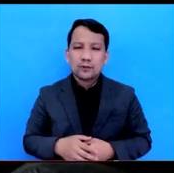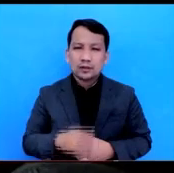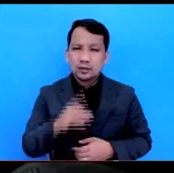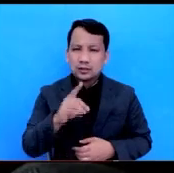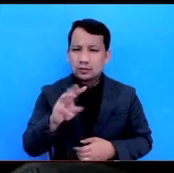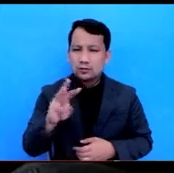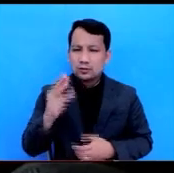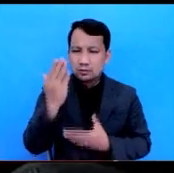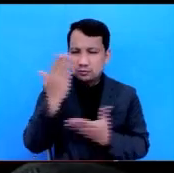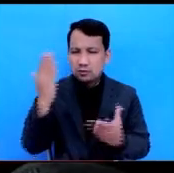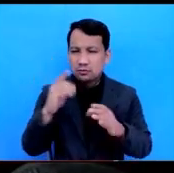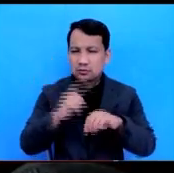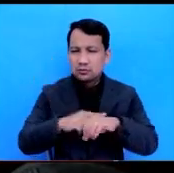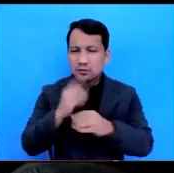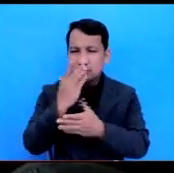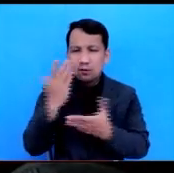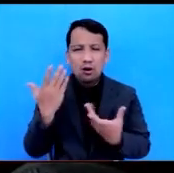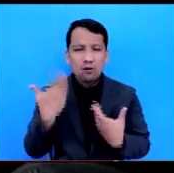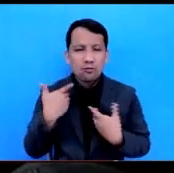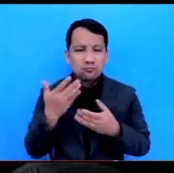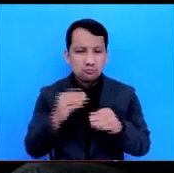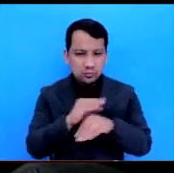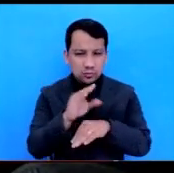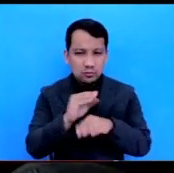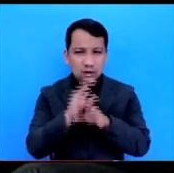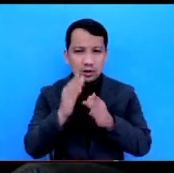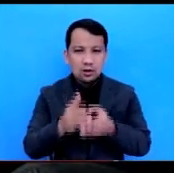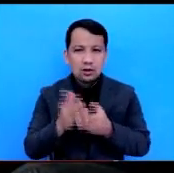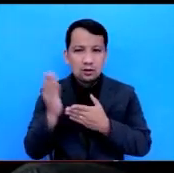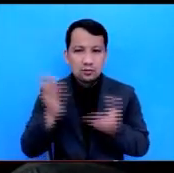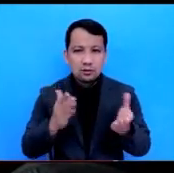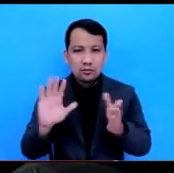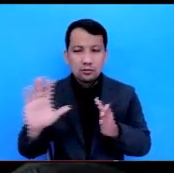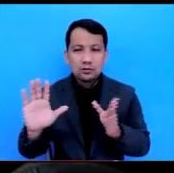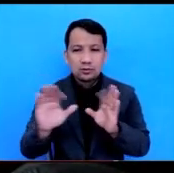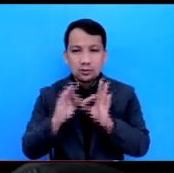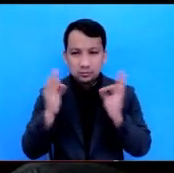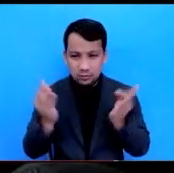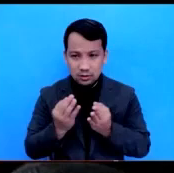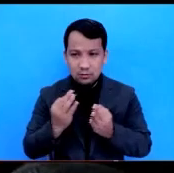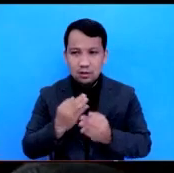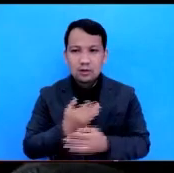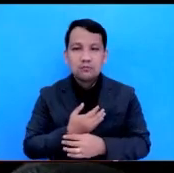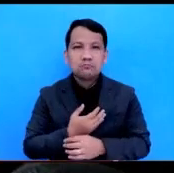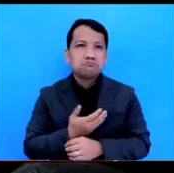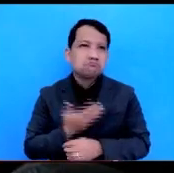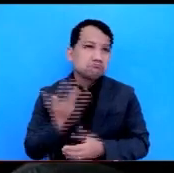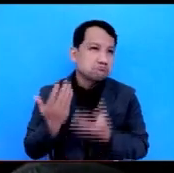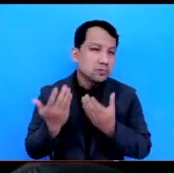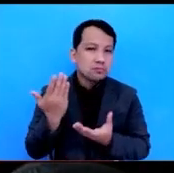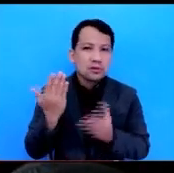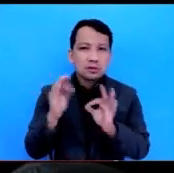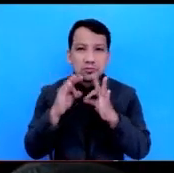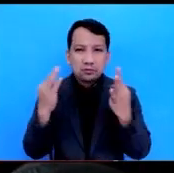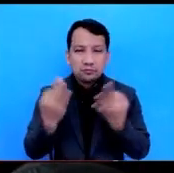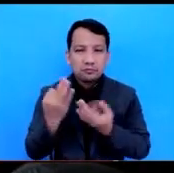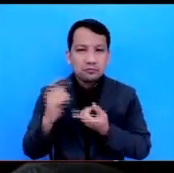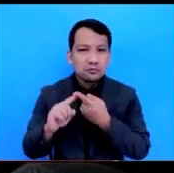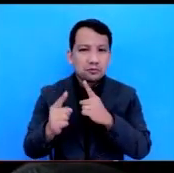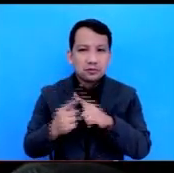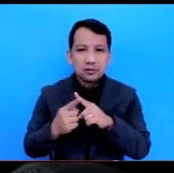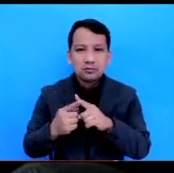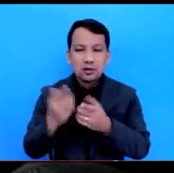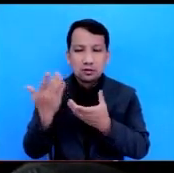panahon nang makonsulta at makausap yung kanilang mga mahal sa buhay, siguro yung ilang kaibigan at yung mga taong